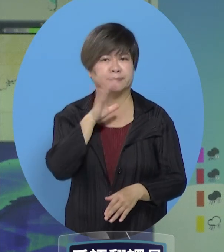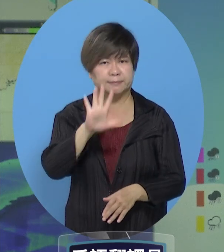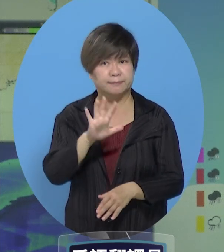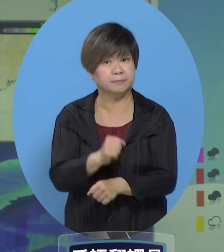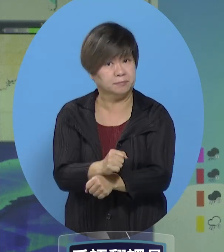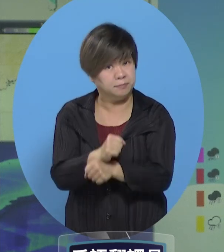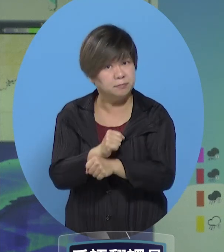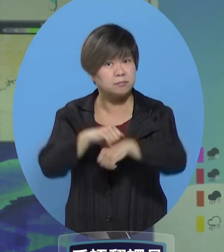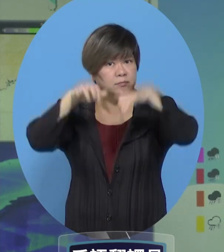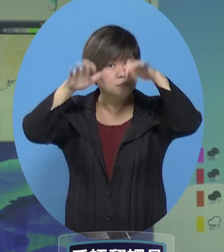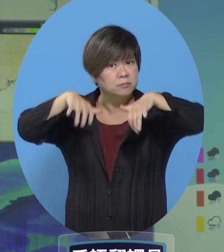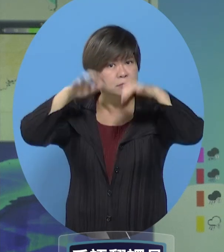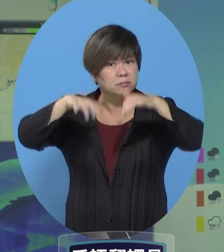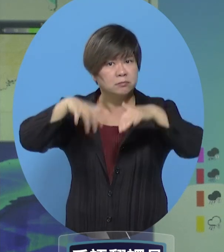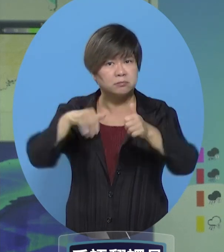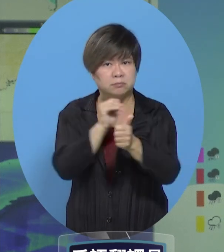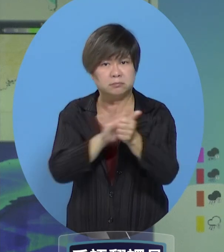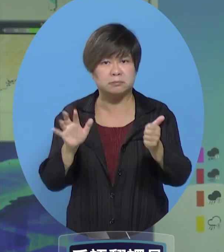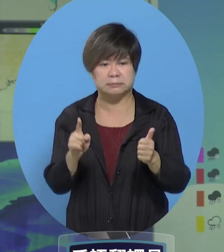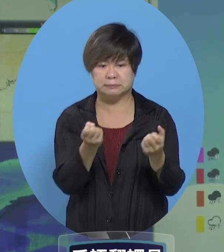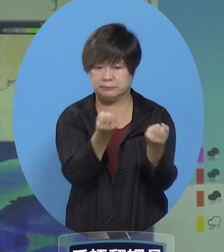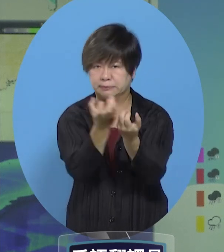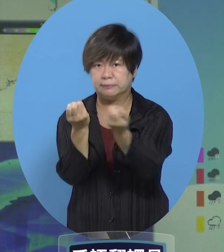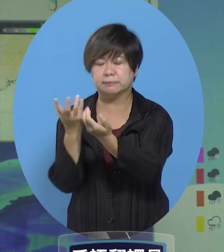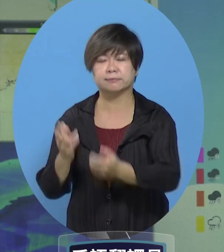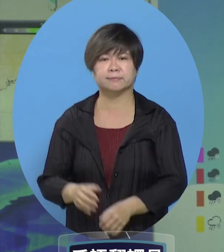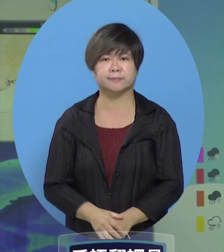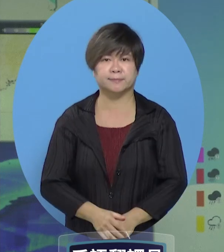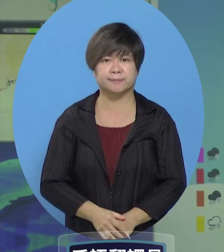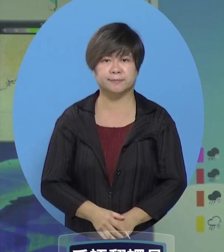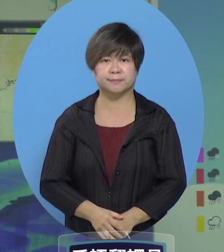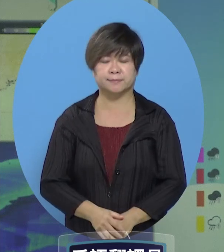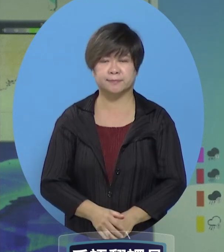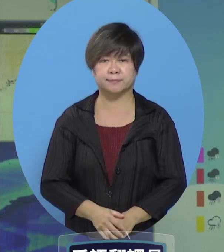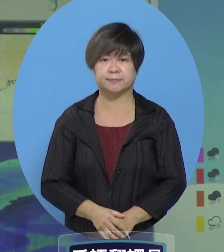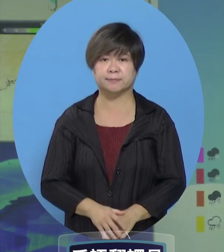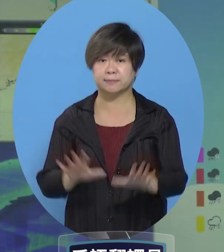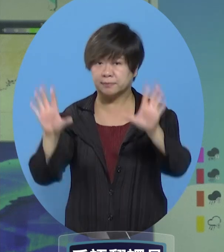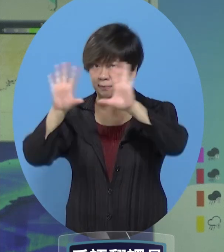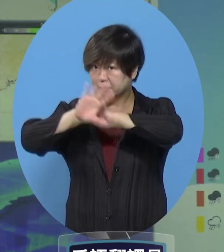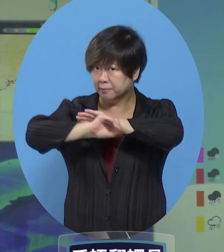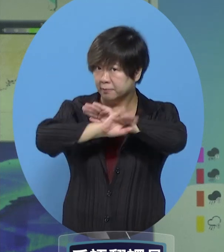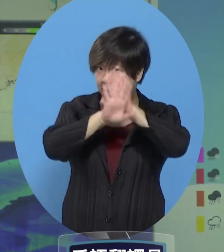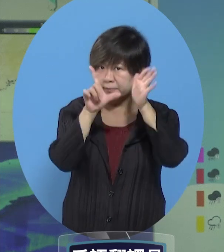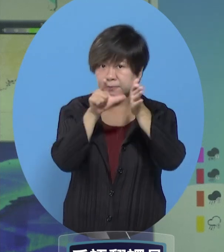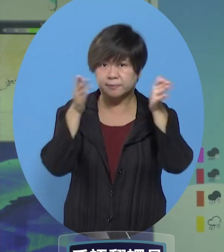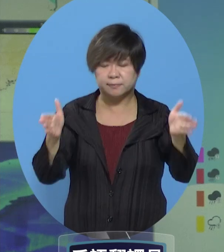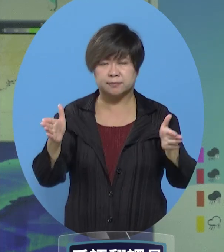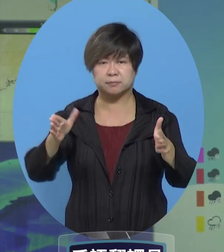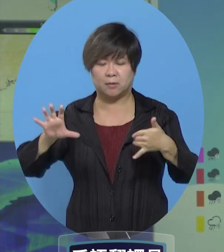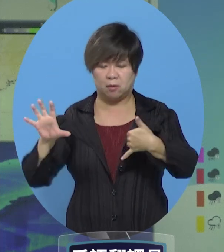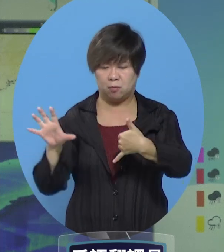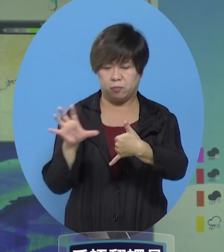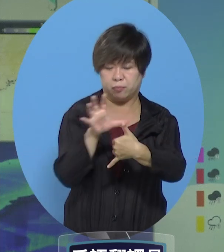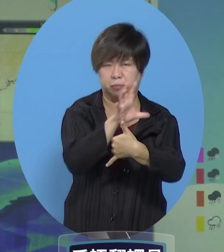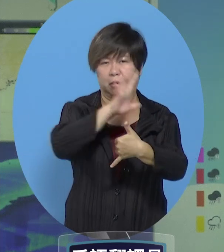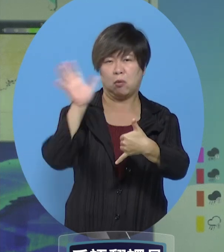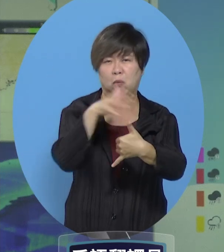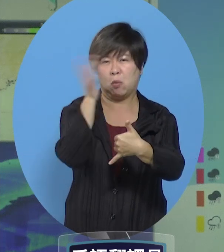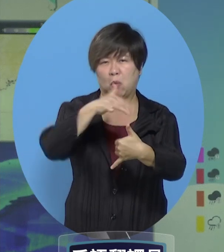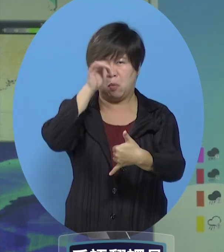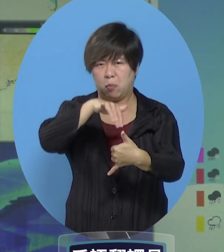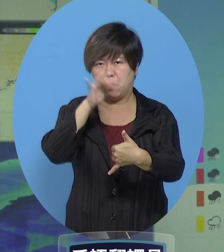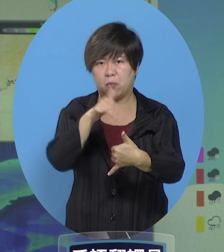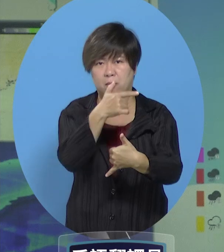留意降雨的可能造成的一些后续的影响。今天晚上到明天清晨是台风影响最显著的时刻，尤其是